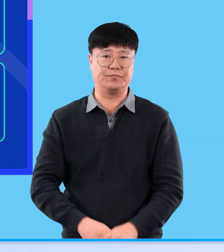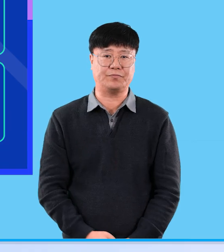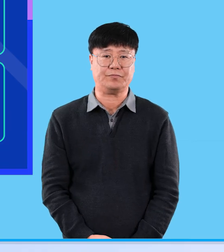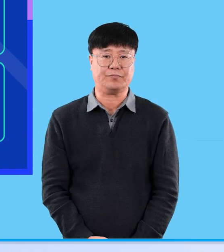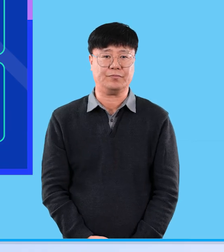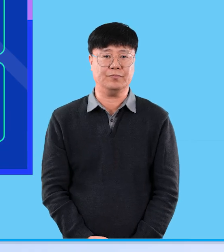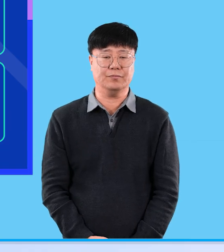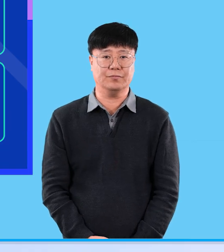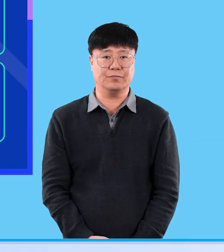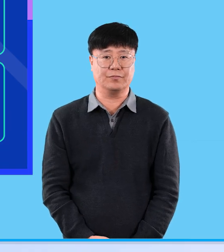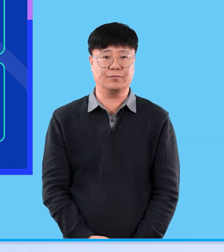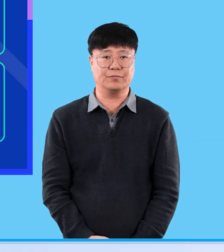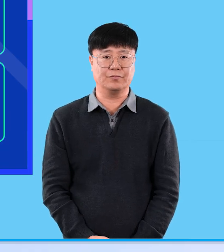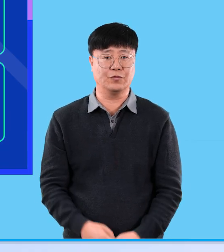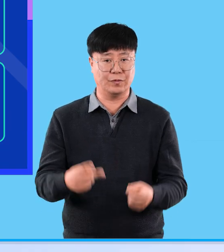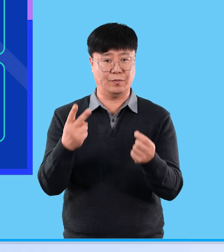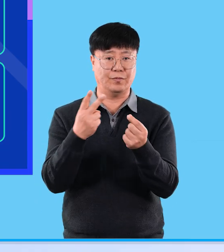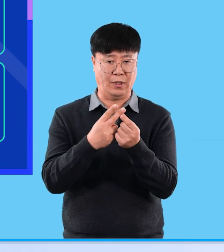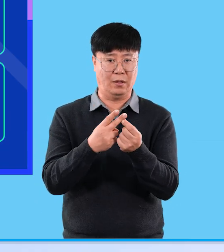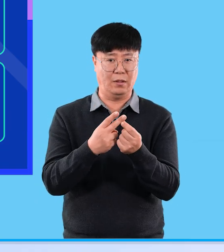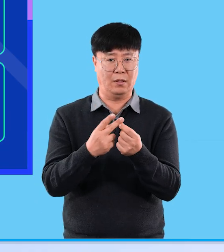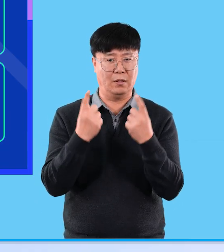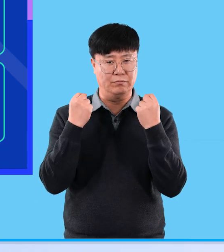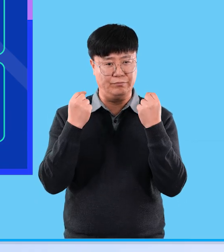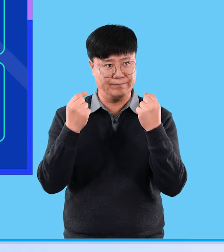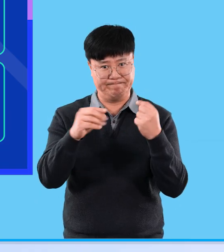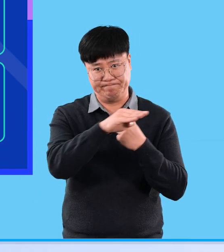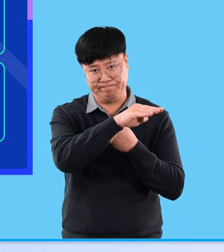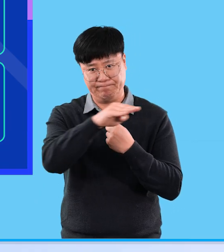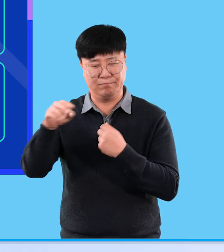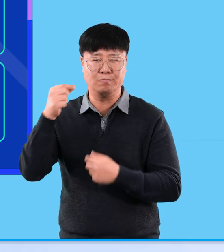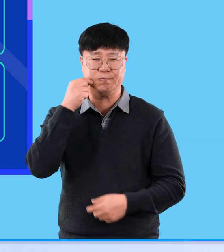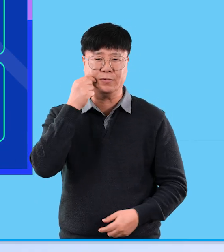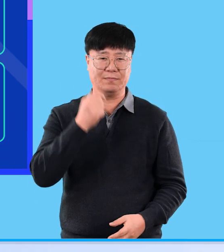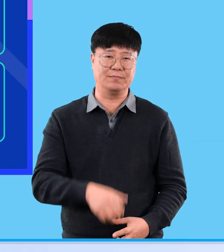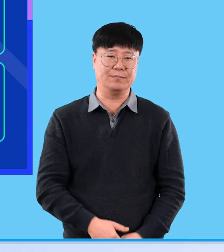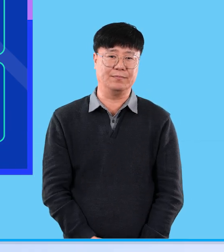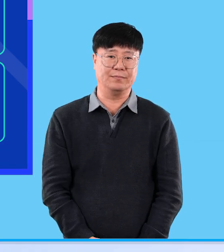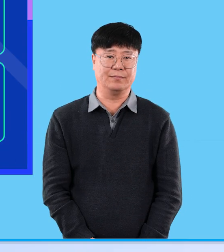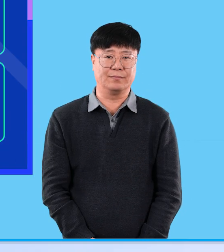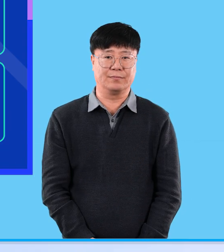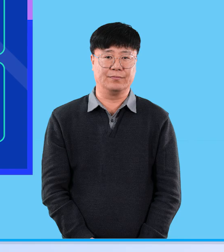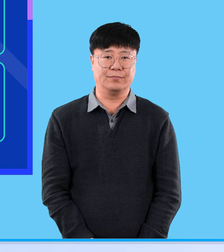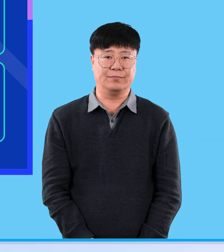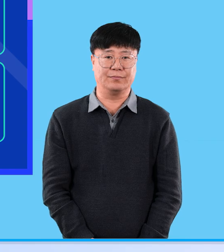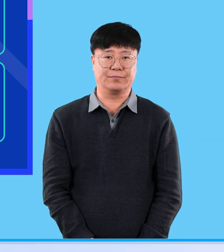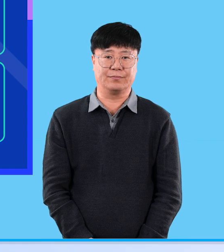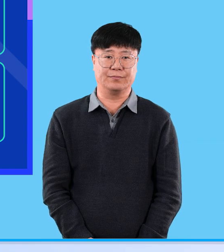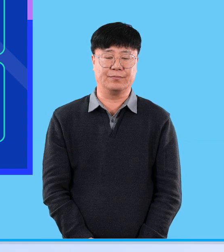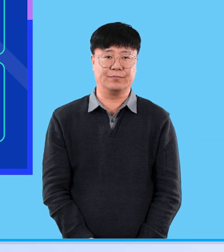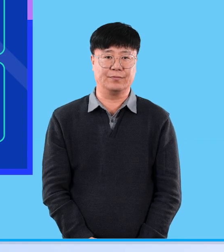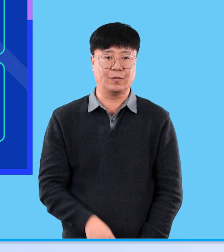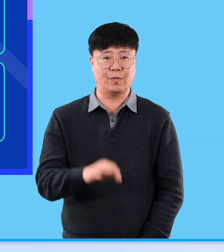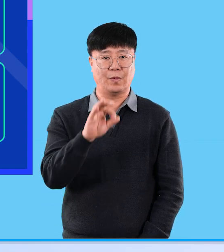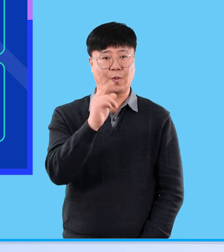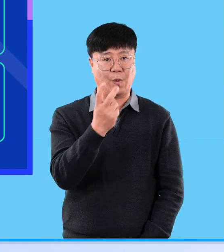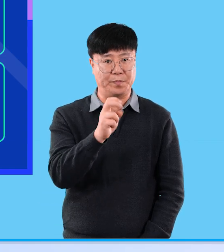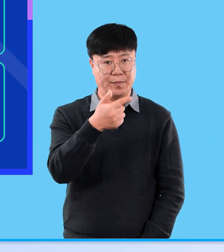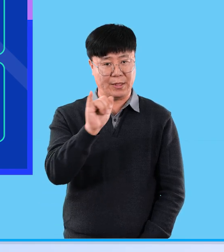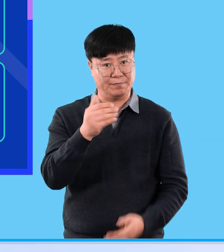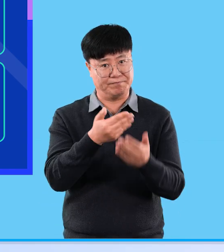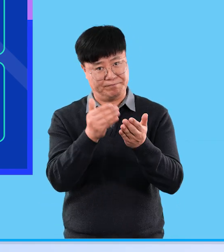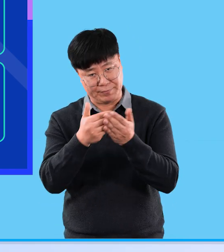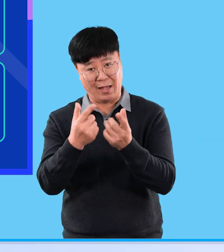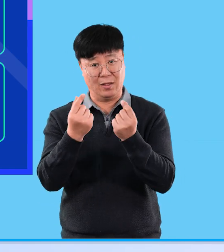것이 일반적입니다. 두 번째로는 일관성이 아주 뛰어나지 못합니다. 뭐 옴니